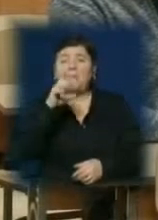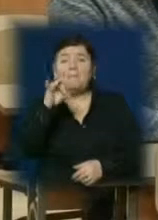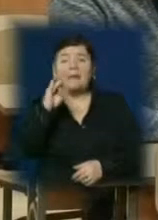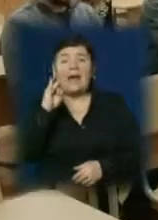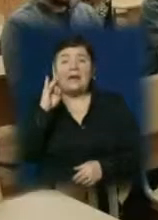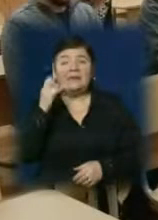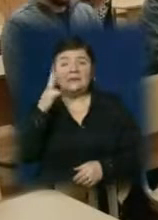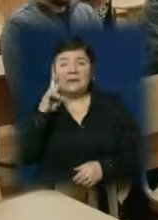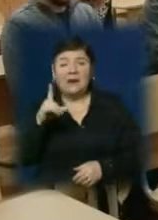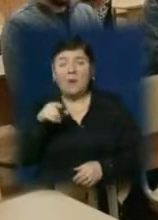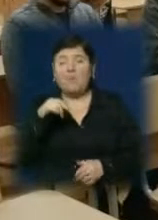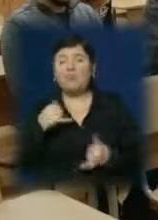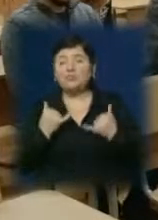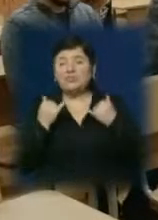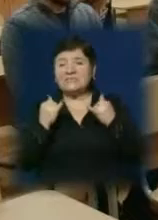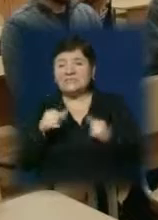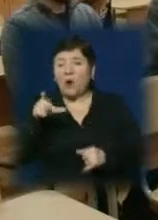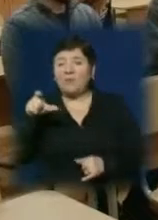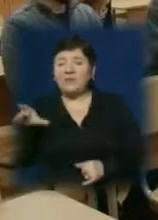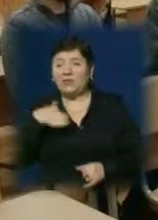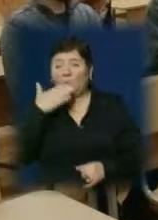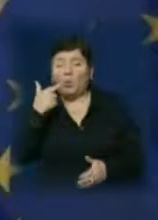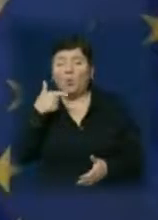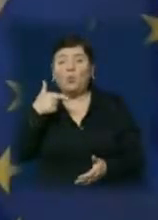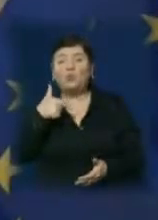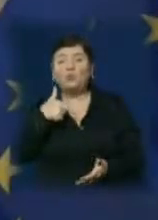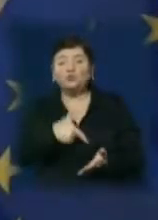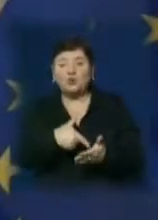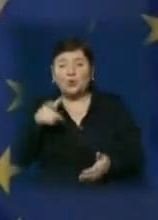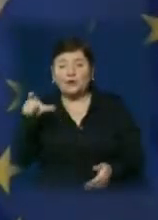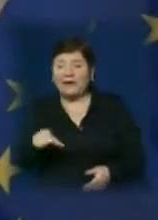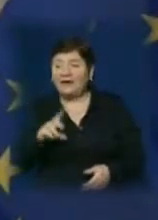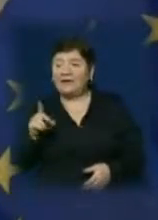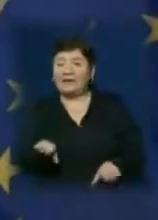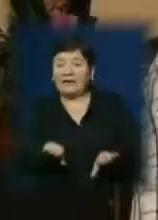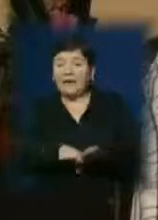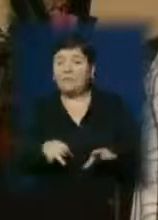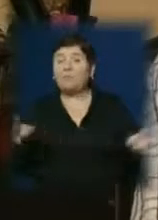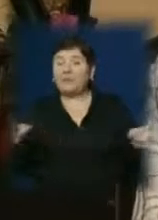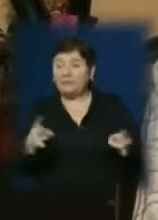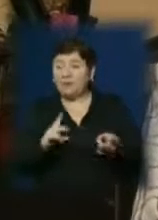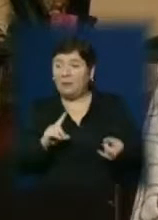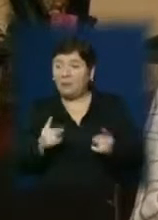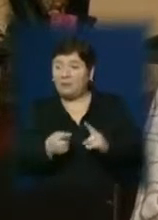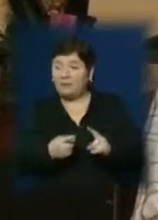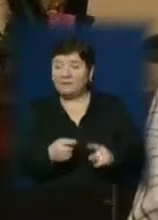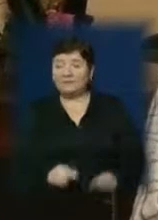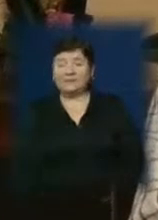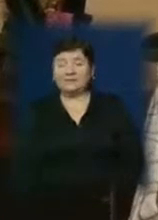дуже хорошими і, як і всі британці, дуже вічливими.